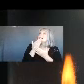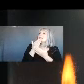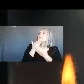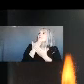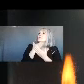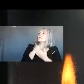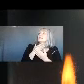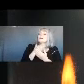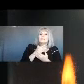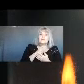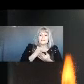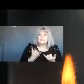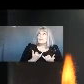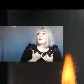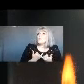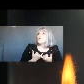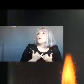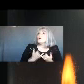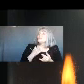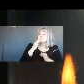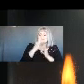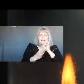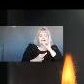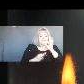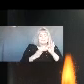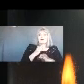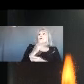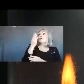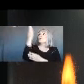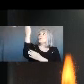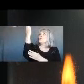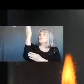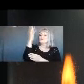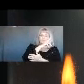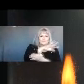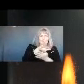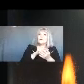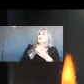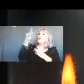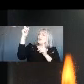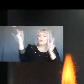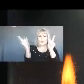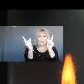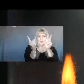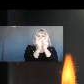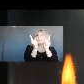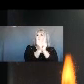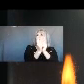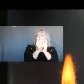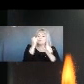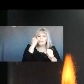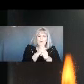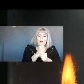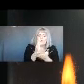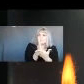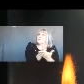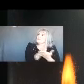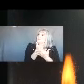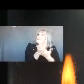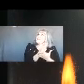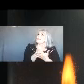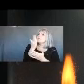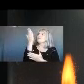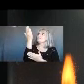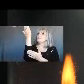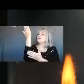deel. En dankie Here dat terwyl ons U story vertel en luister, ontmoet U ons